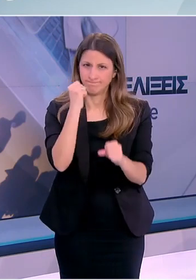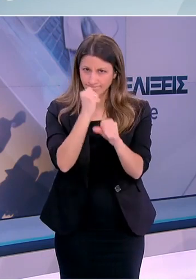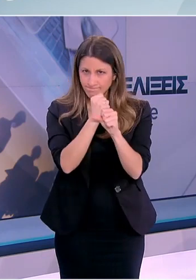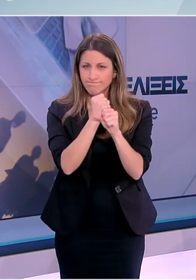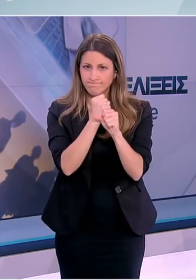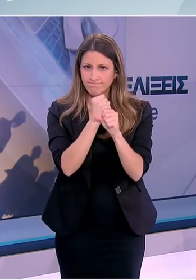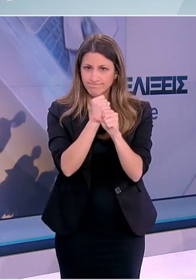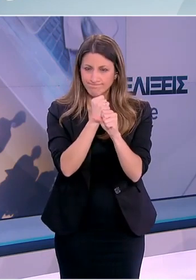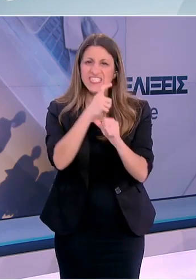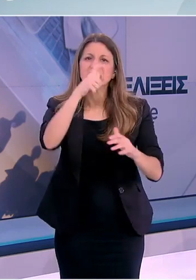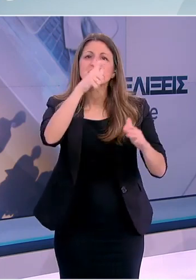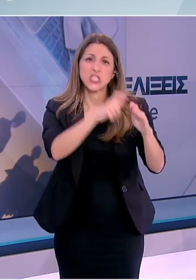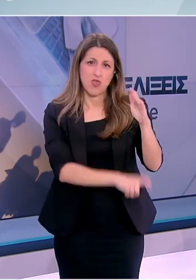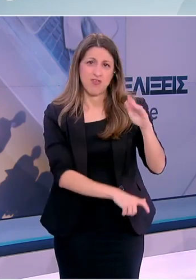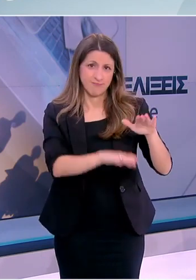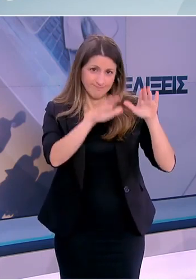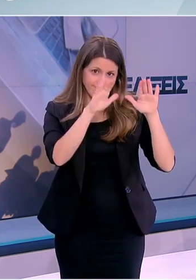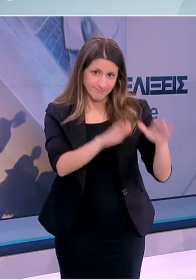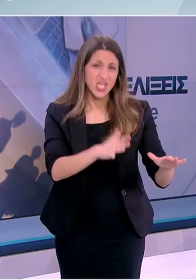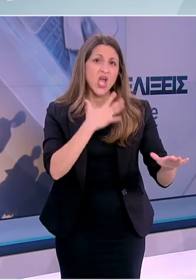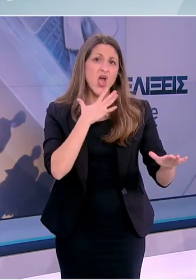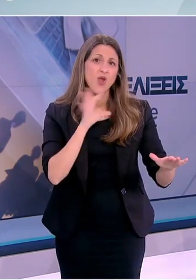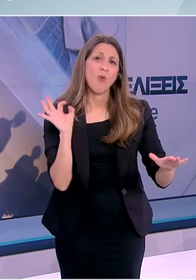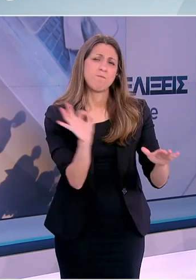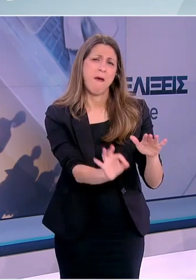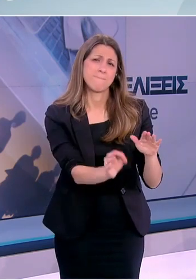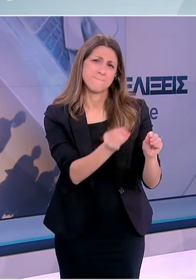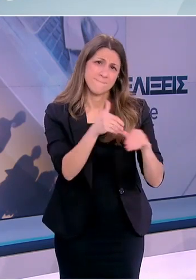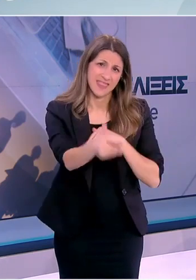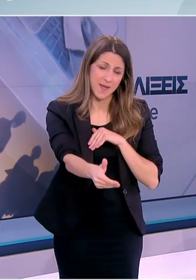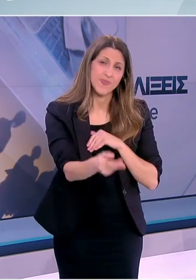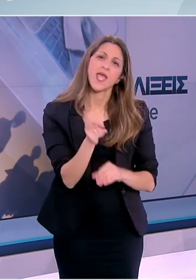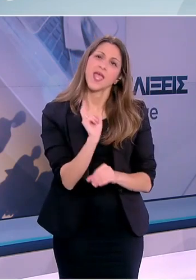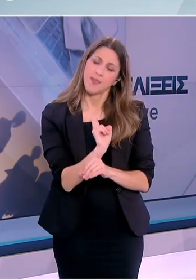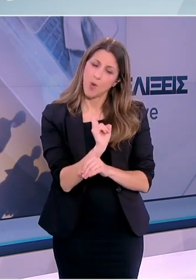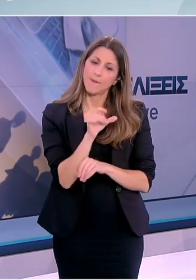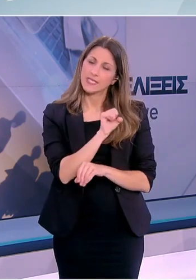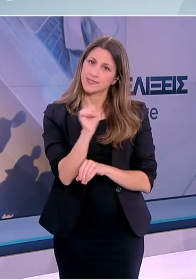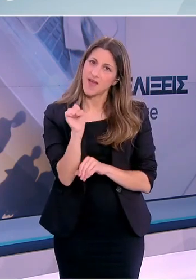αναγκαστικά στο ξενοδοχείο γιατί στην πορεία έχουν νοσήσει, όλοι οι υπόλοιποι από το